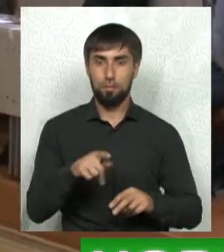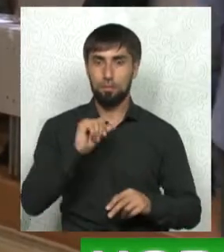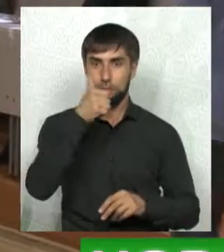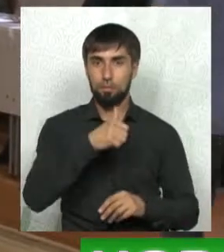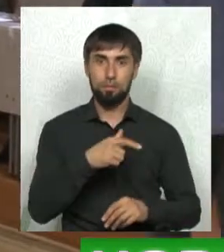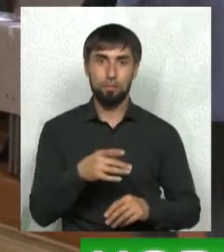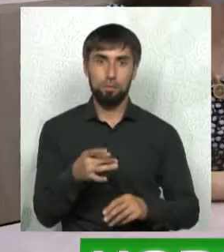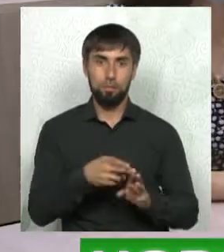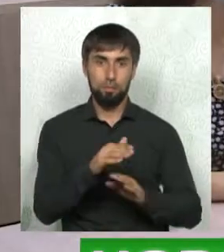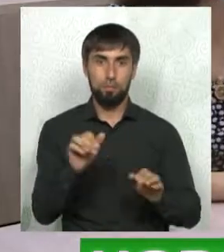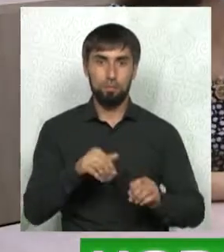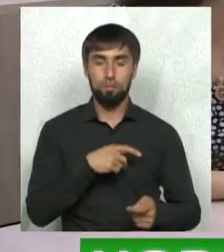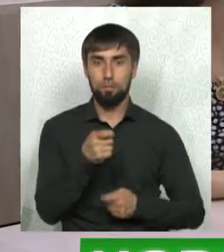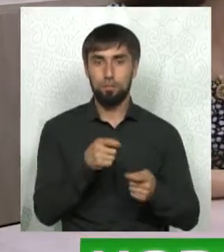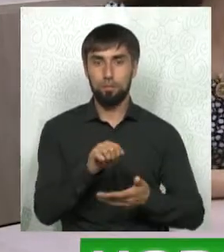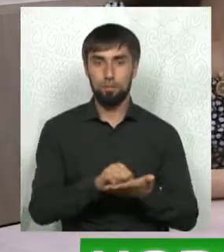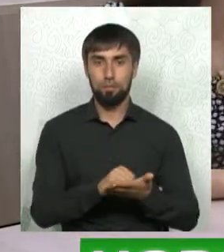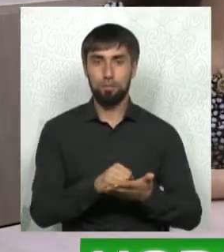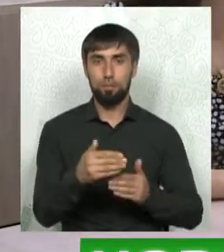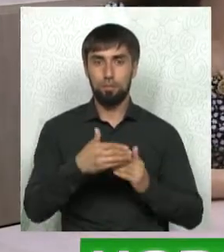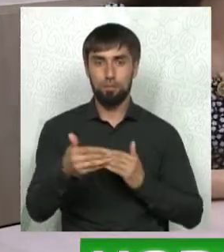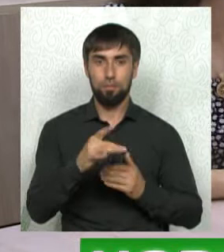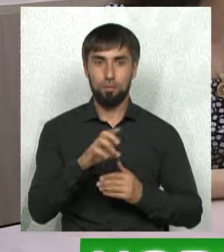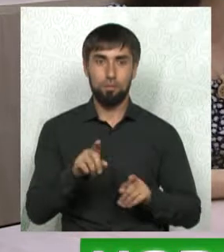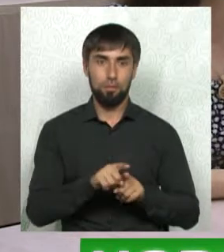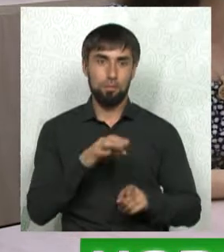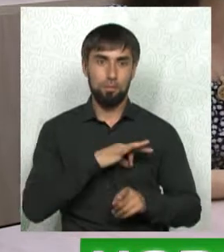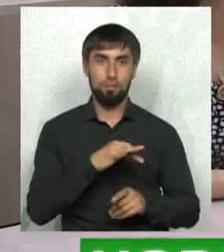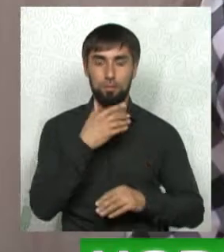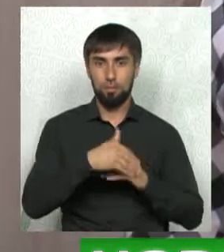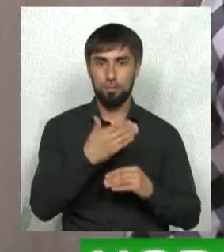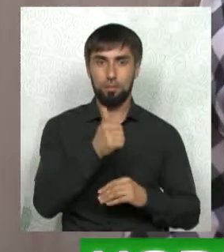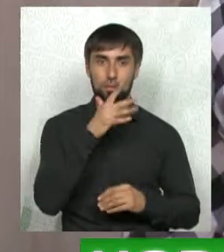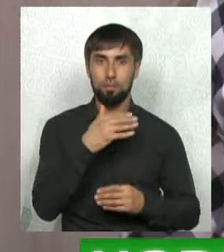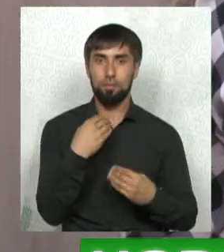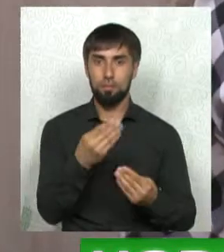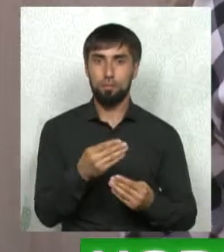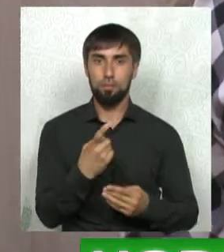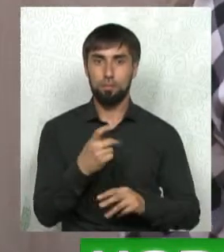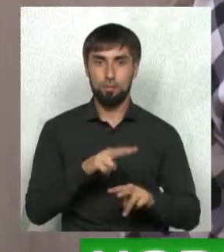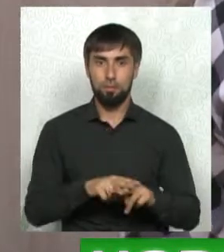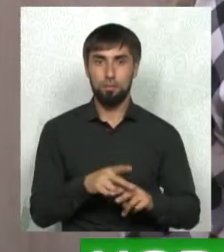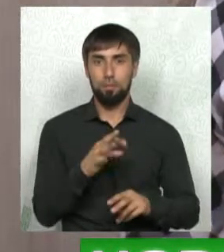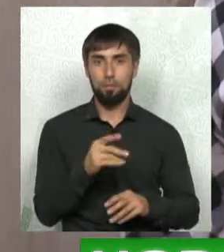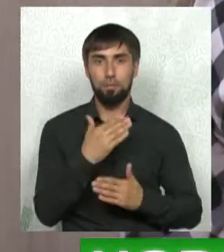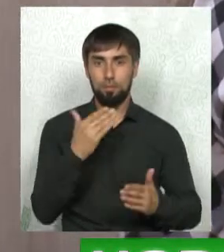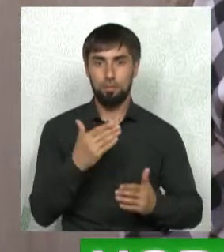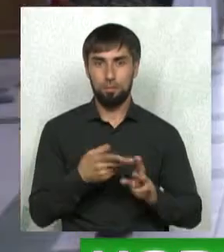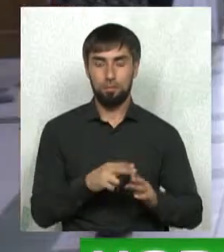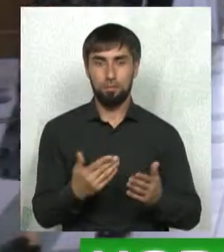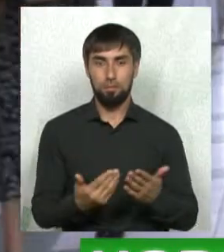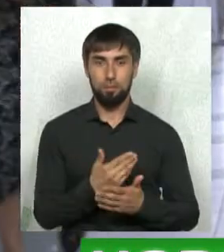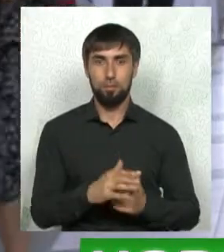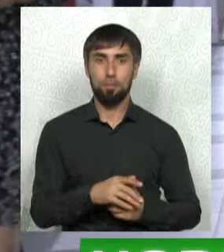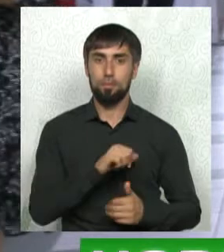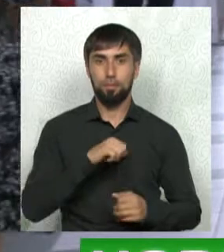ребята могли подать документы дистанционно. В основном таким способом пользуются иностранцы, которым предоставили 100 мест. Но это не единственное новшество. И